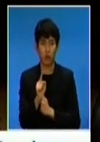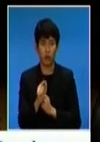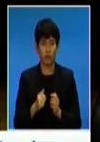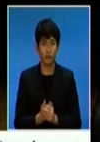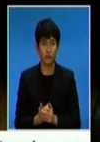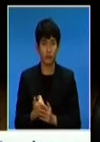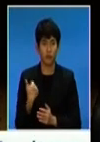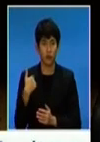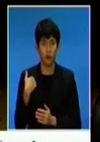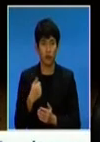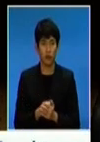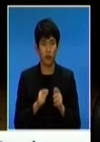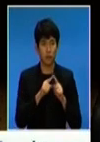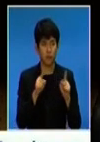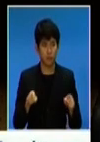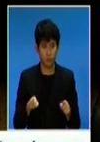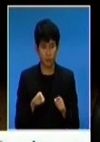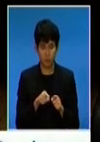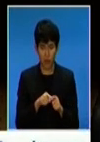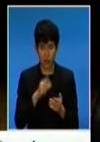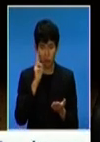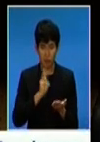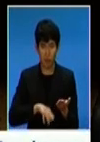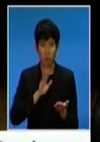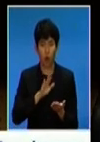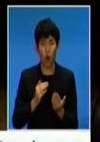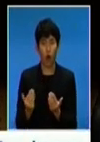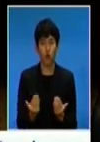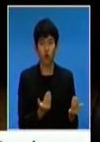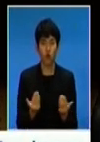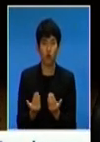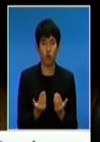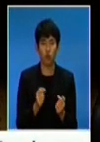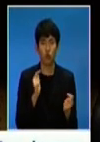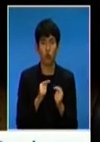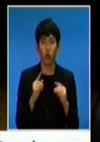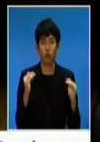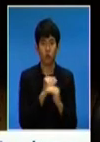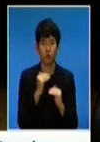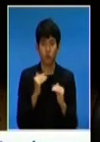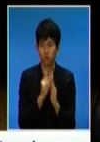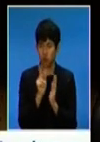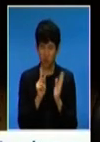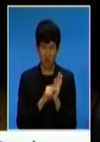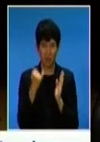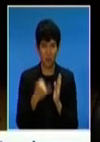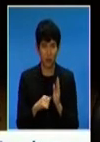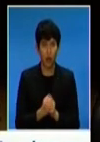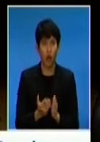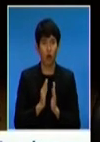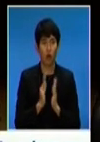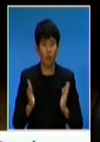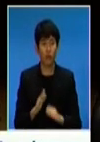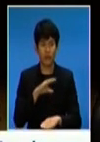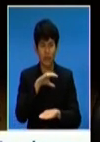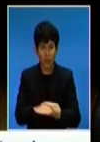บสั่งของลูกชายที่ถูกจับในคดีจราจรแล้วไปกล่าวขอบคุณนายดาบที่จับลูกชายตน